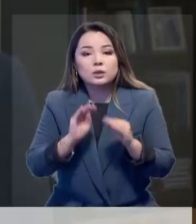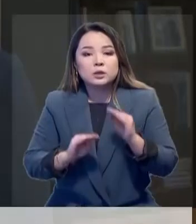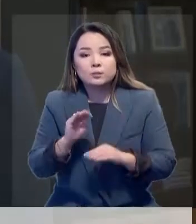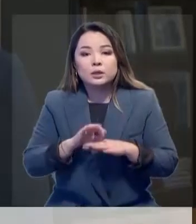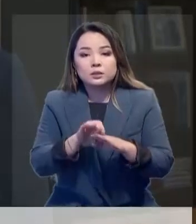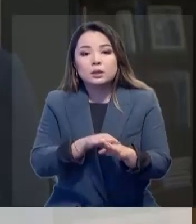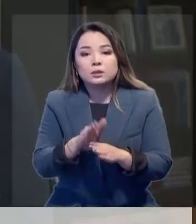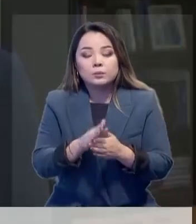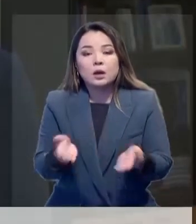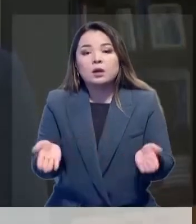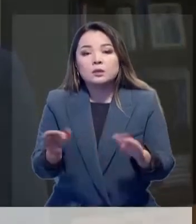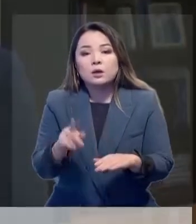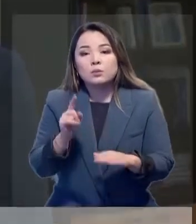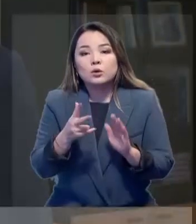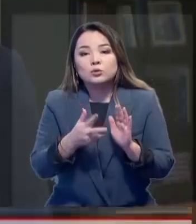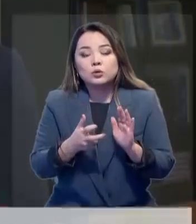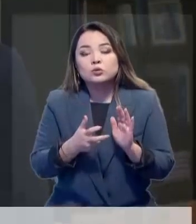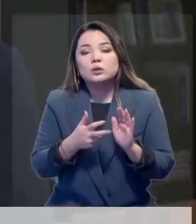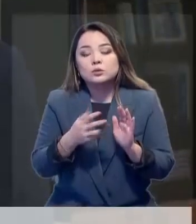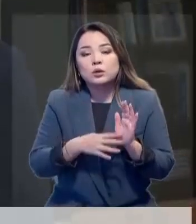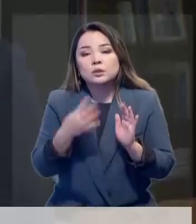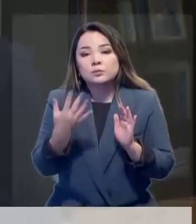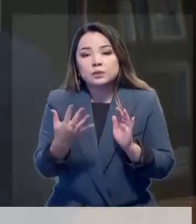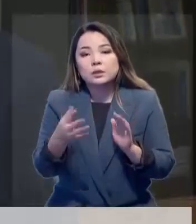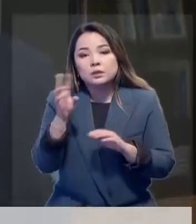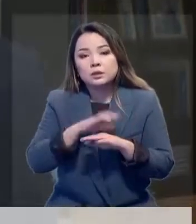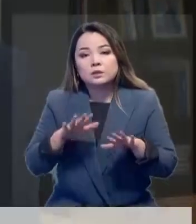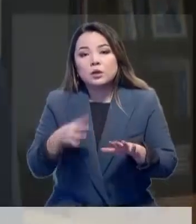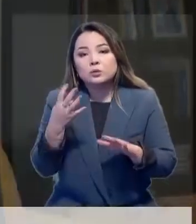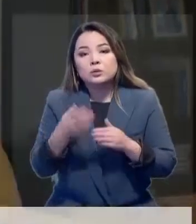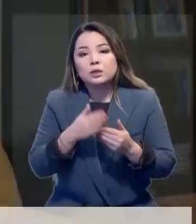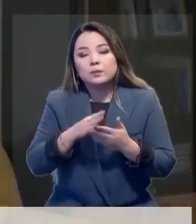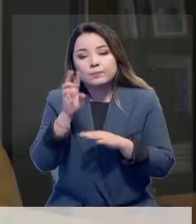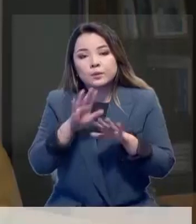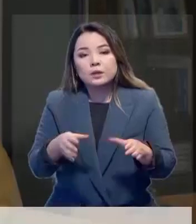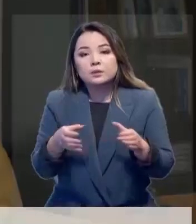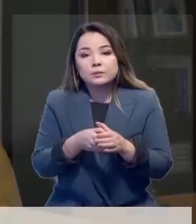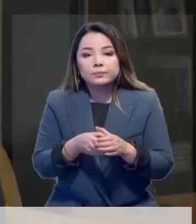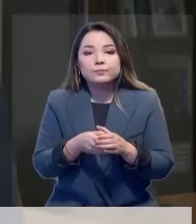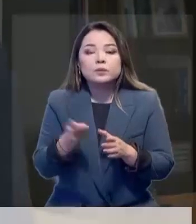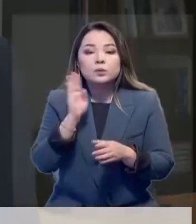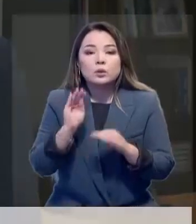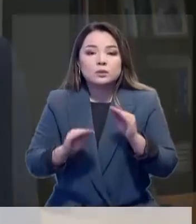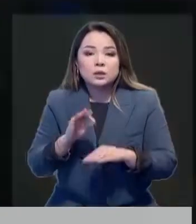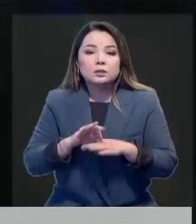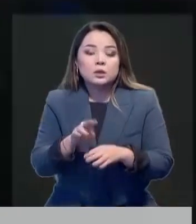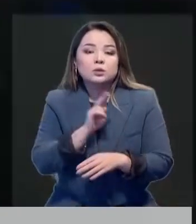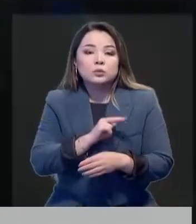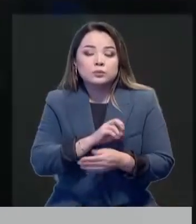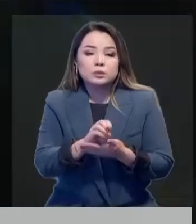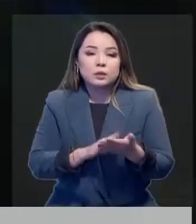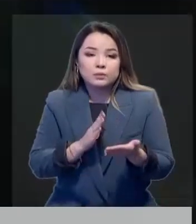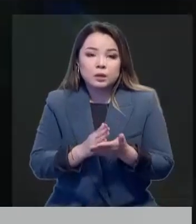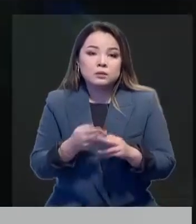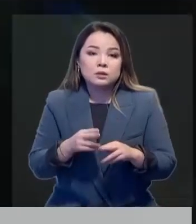жабдықталған, қалған 1395 елді мекеннің 400-ден астам елді мекеніне сумен жабдықтау жұмыстары жүргізіліп